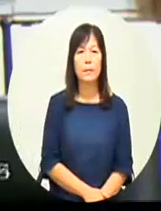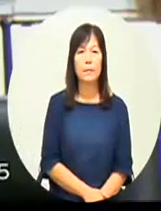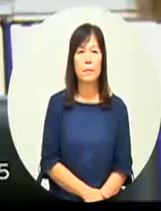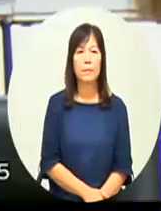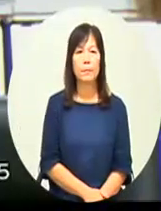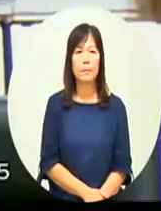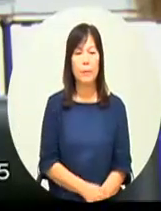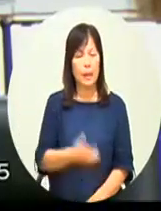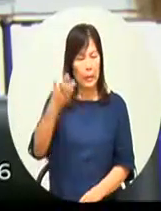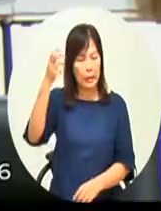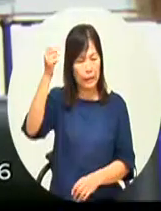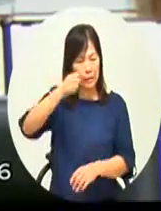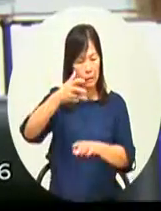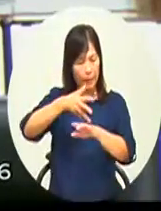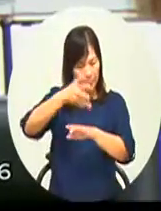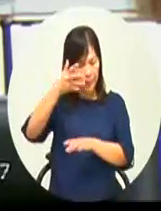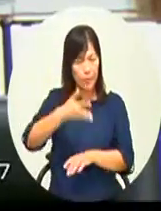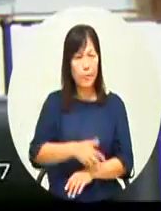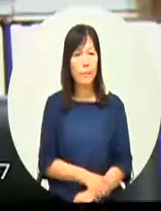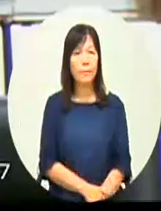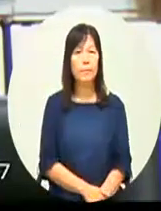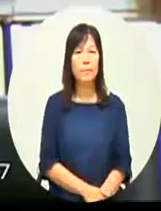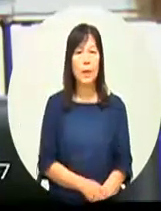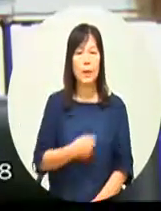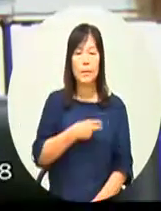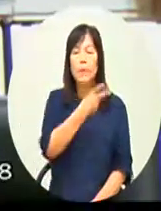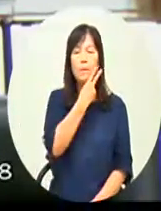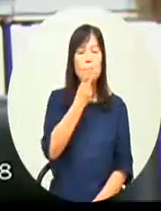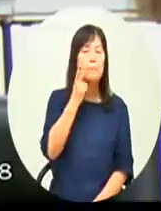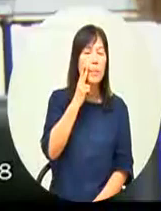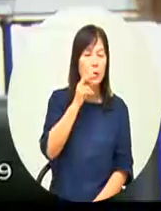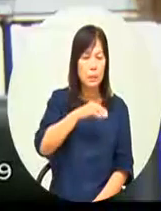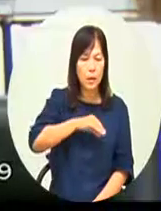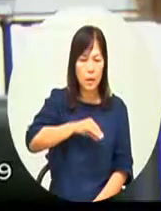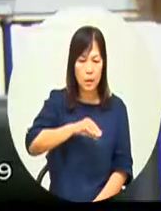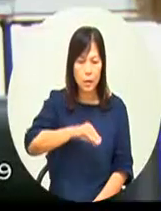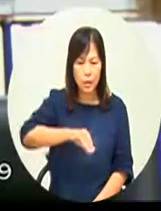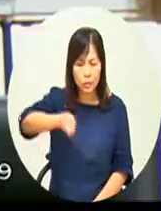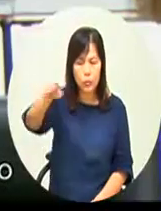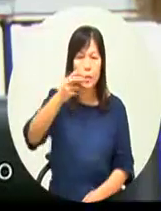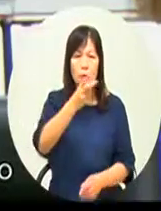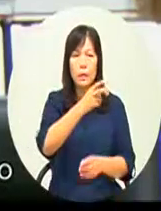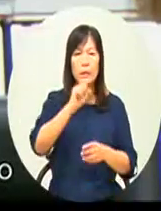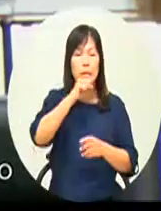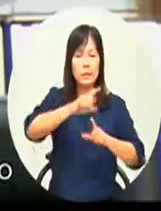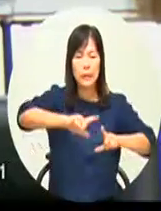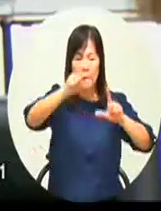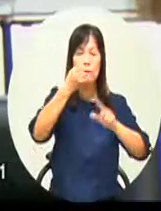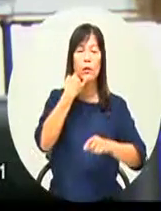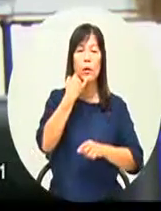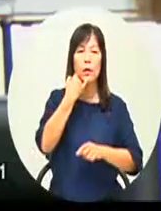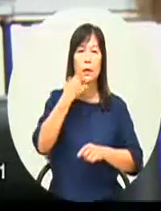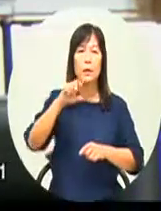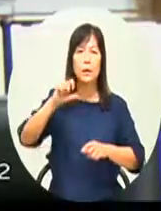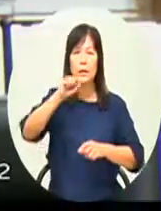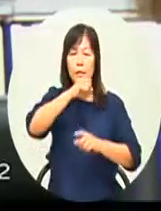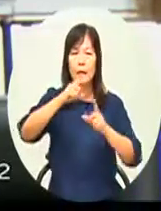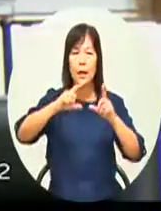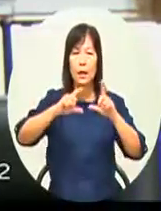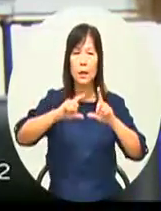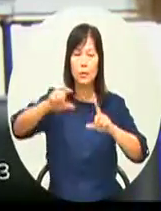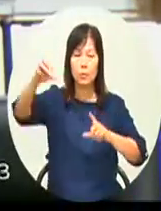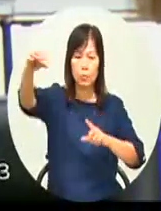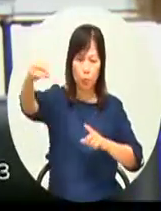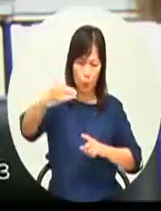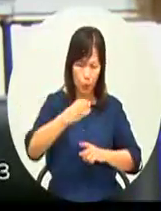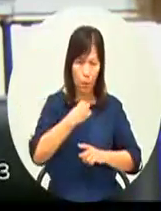早上八点由梅山可以往台东，那么台东的方向早上八